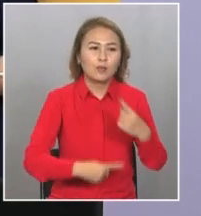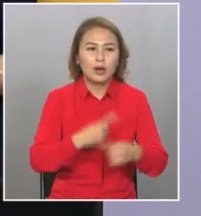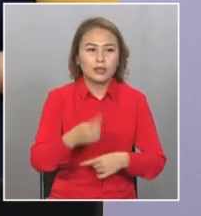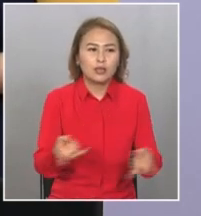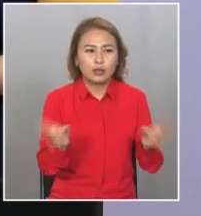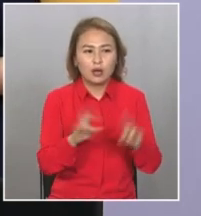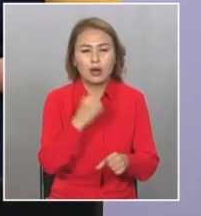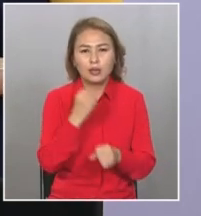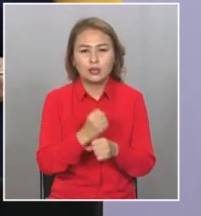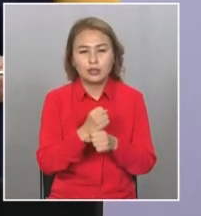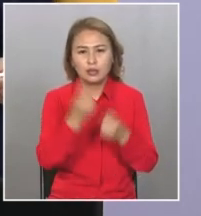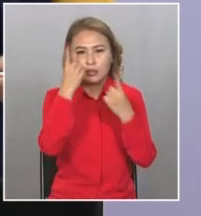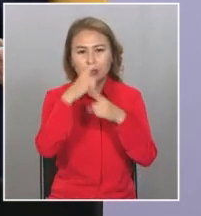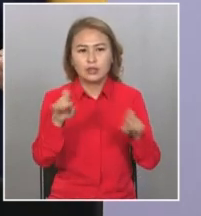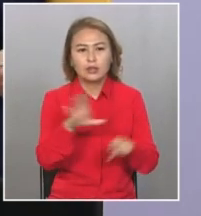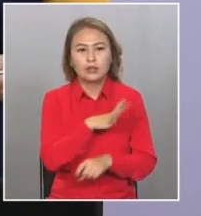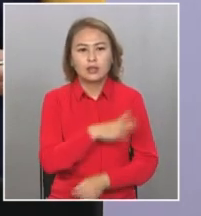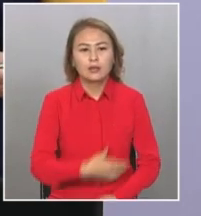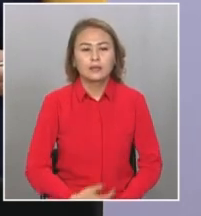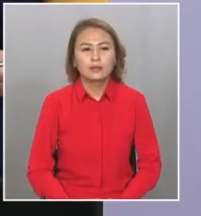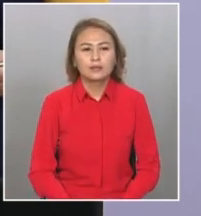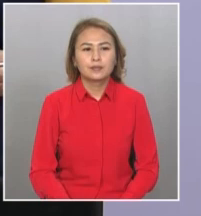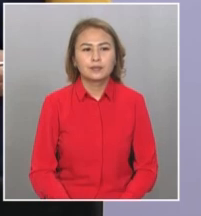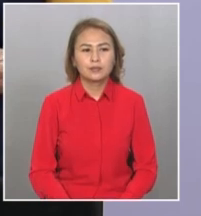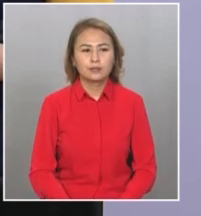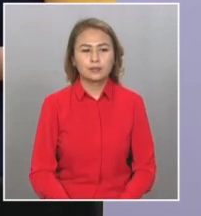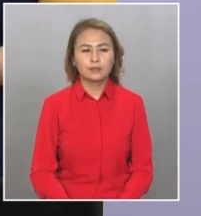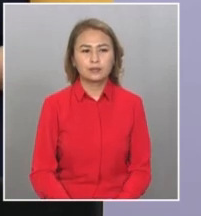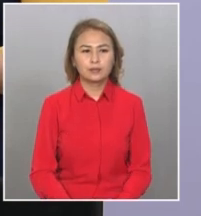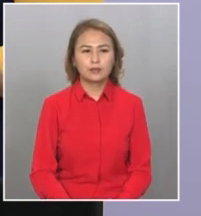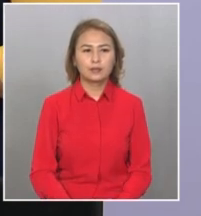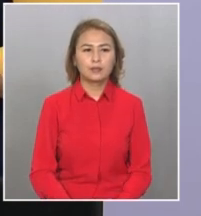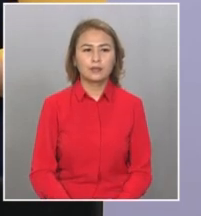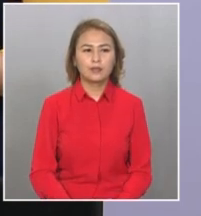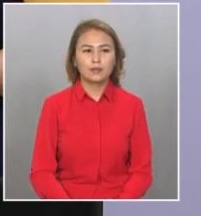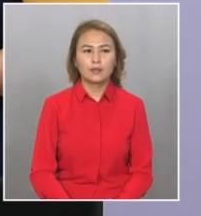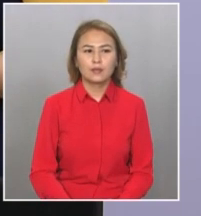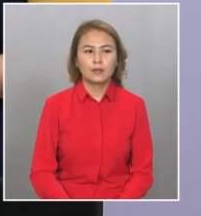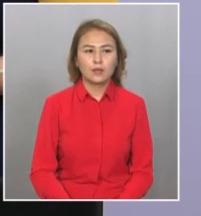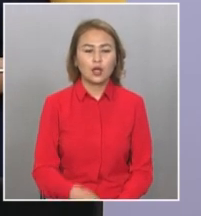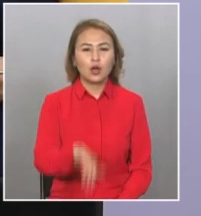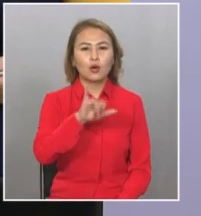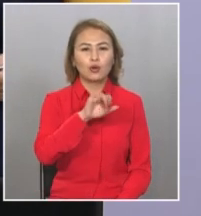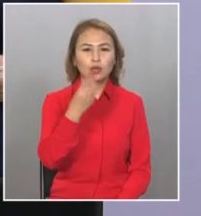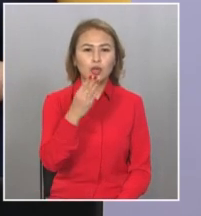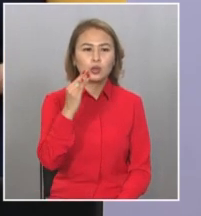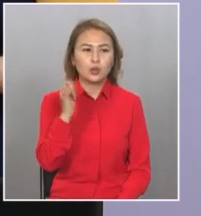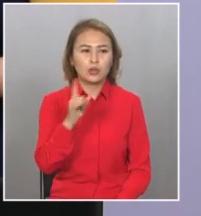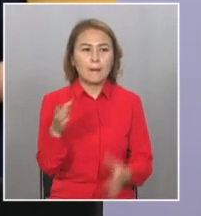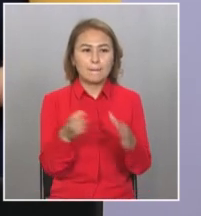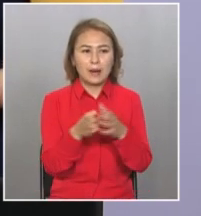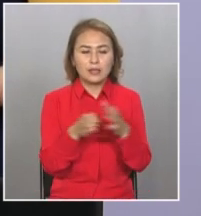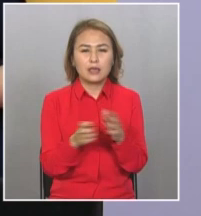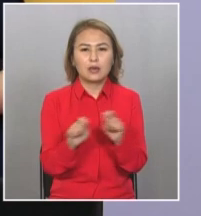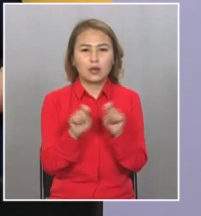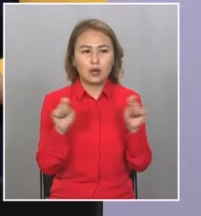ұрпақтары деп баға берген екен. Ал 300 партиясының